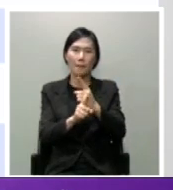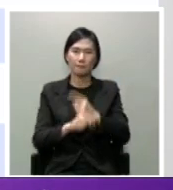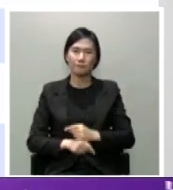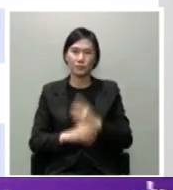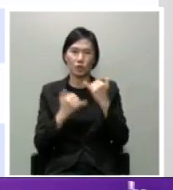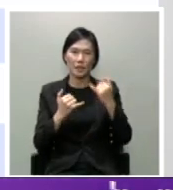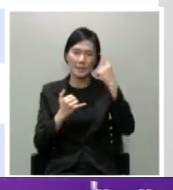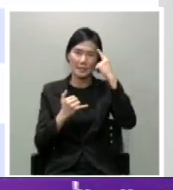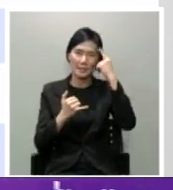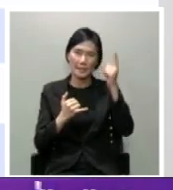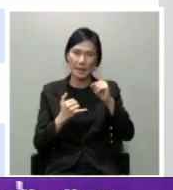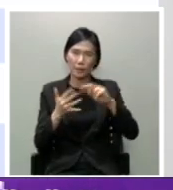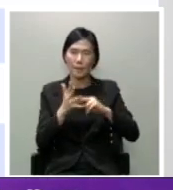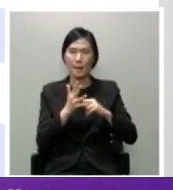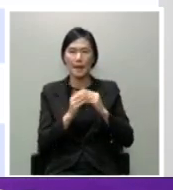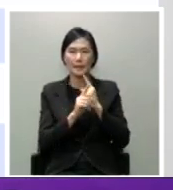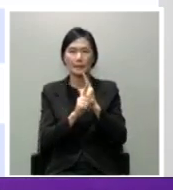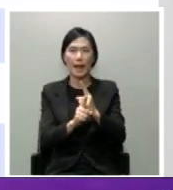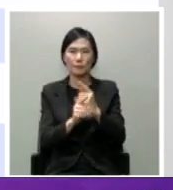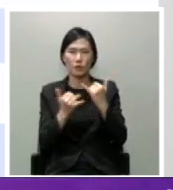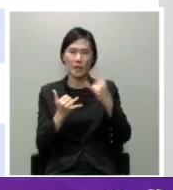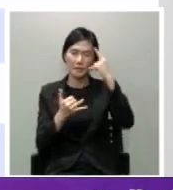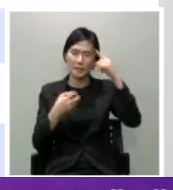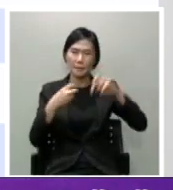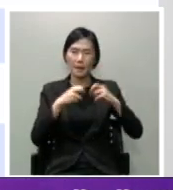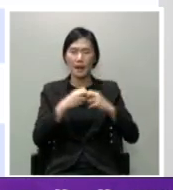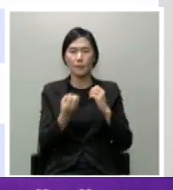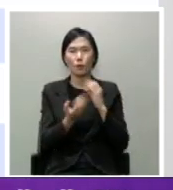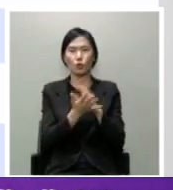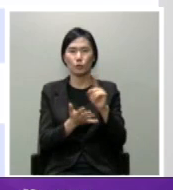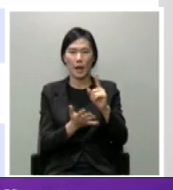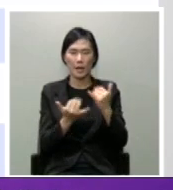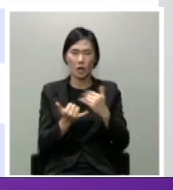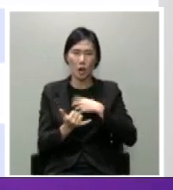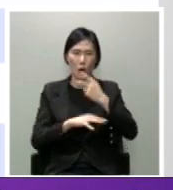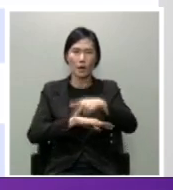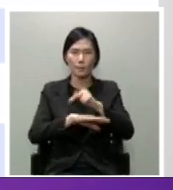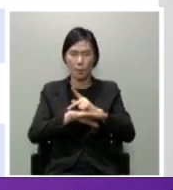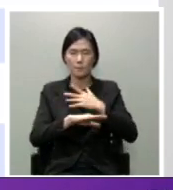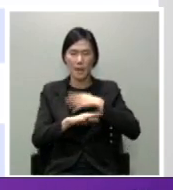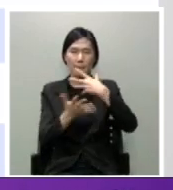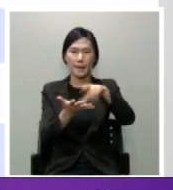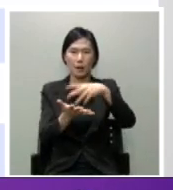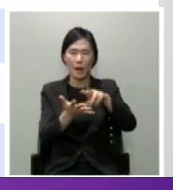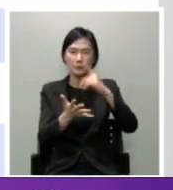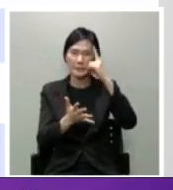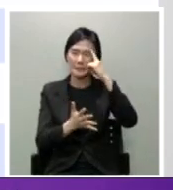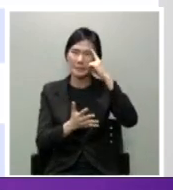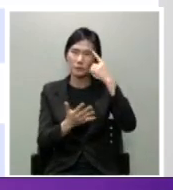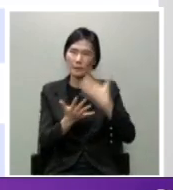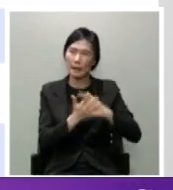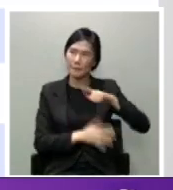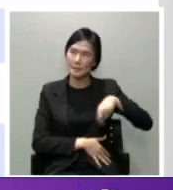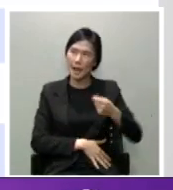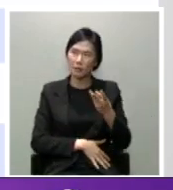นได้จำนวนเท่ากับที่เขานึกว่าเขาเสียหายเดี๋ยวผมจะกราบเรียนท่านประธานว่าเขานึกว่าเขาเสียหายเท่า